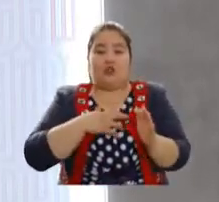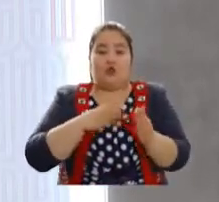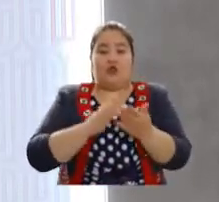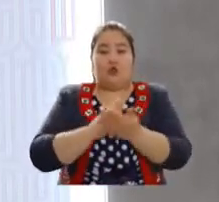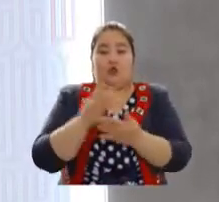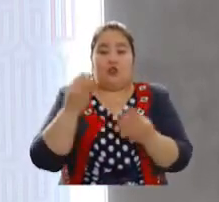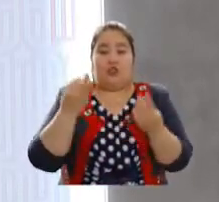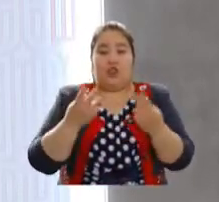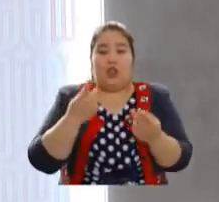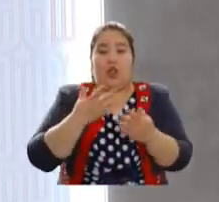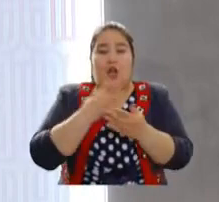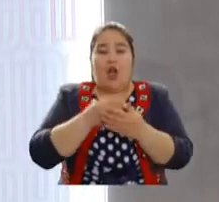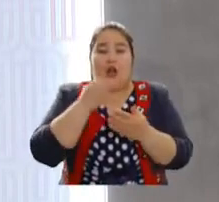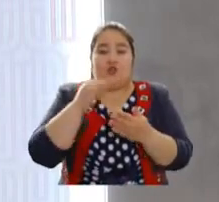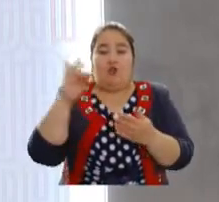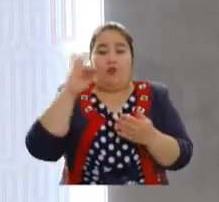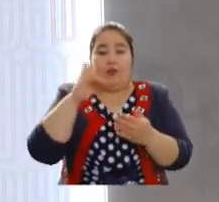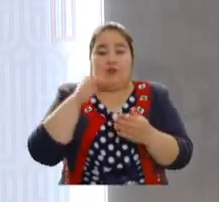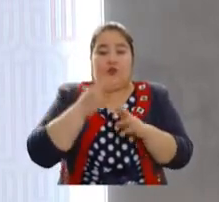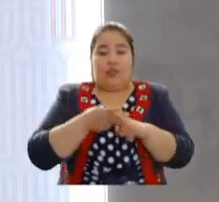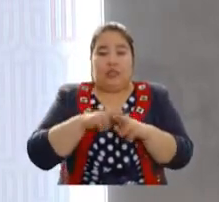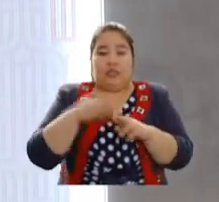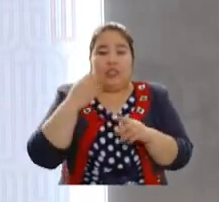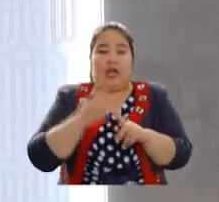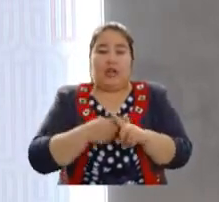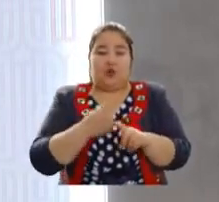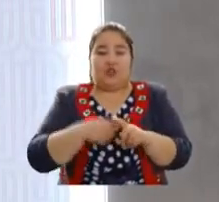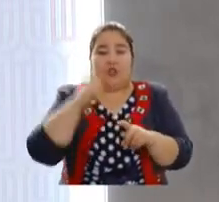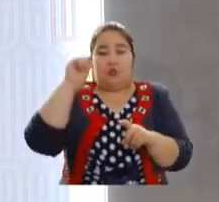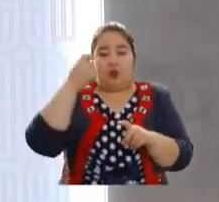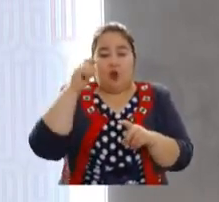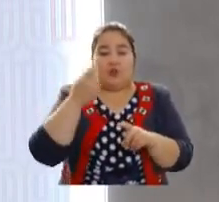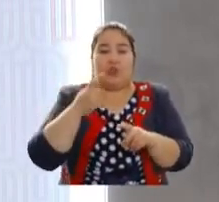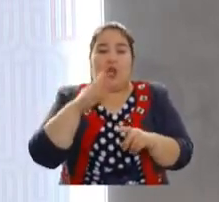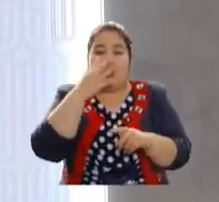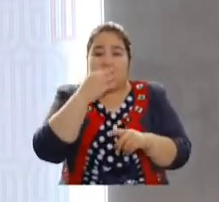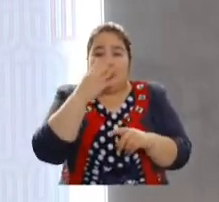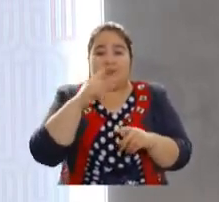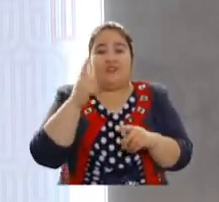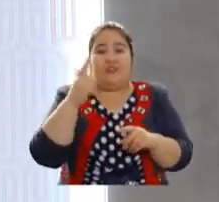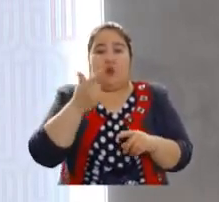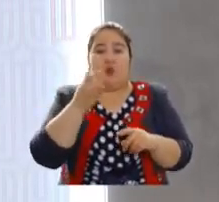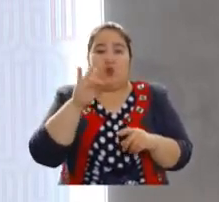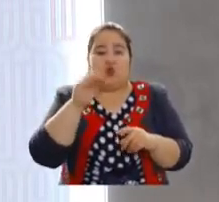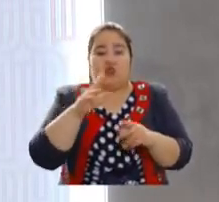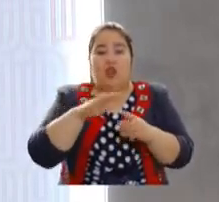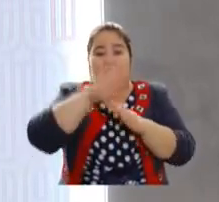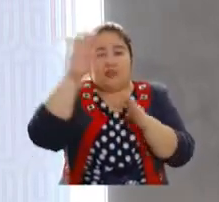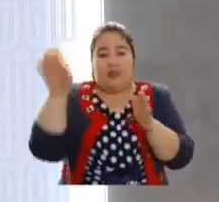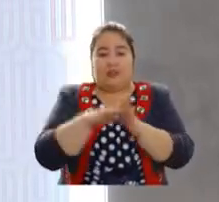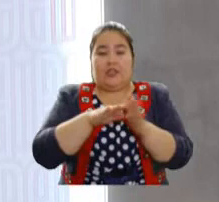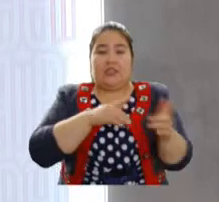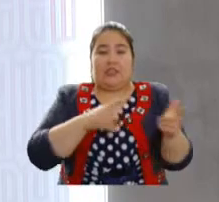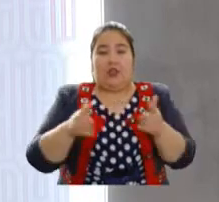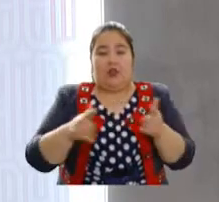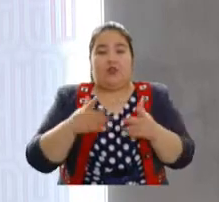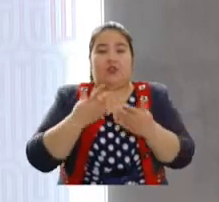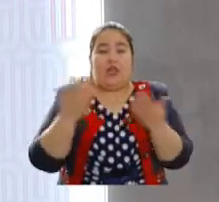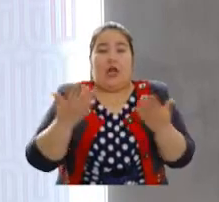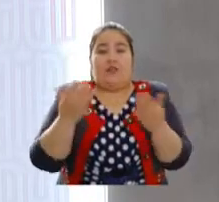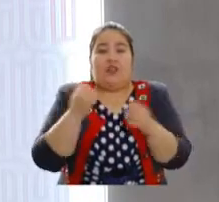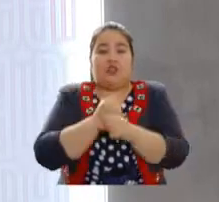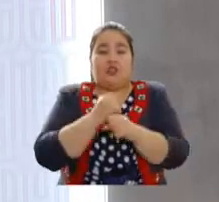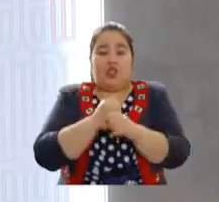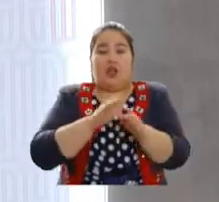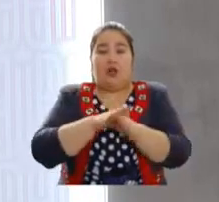turdagi oziq-ovqat mahsulotlari, ya'ni kartoshka, piyoz, sabzi va guruch mahsulotlari zaxirasini yaratishda qanday